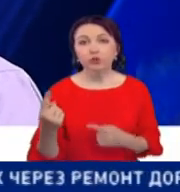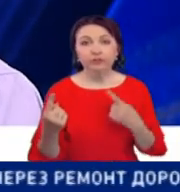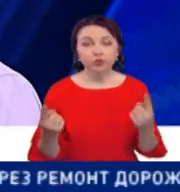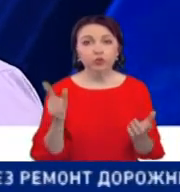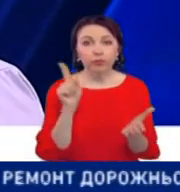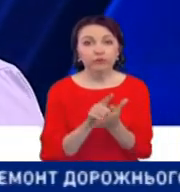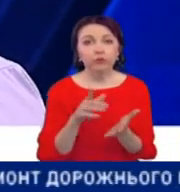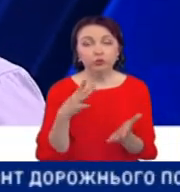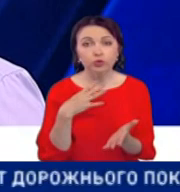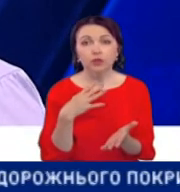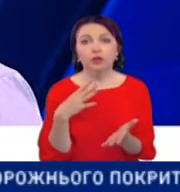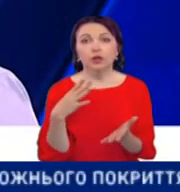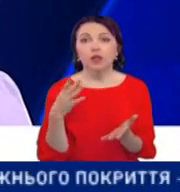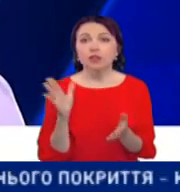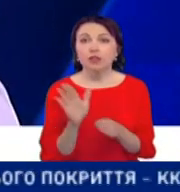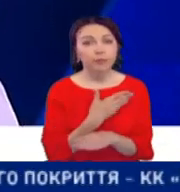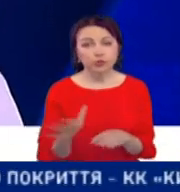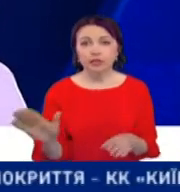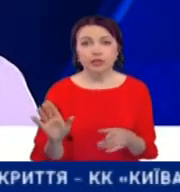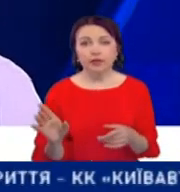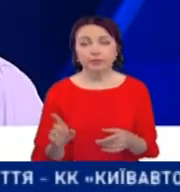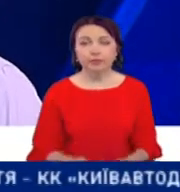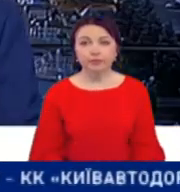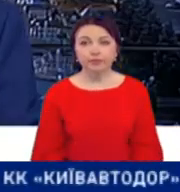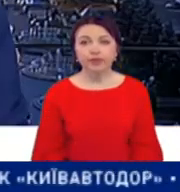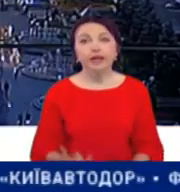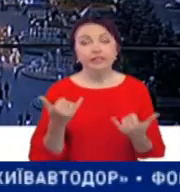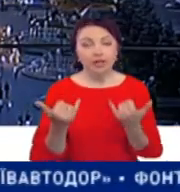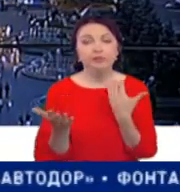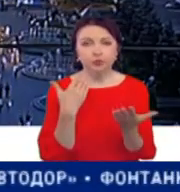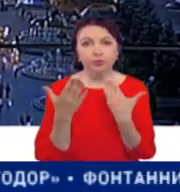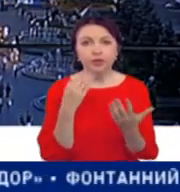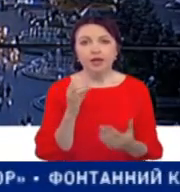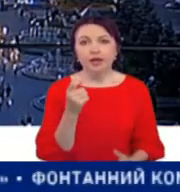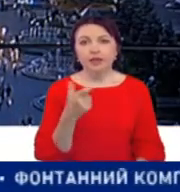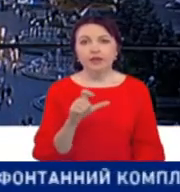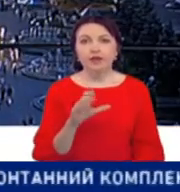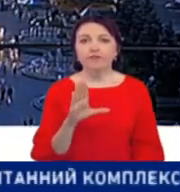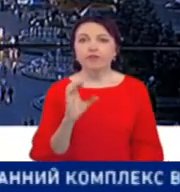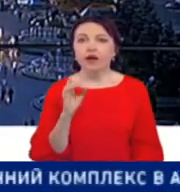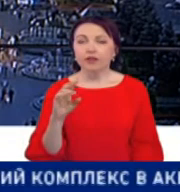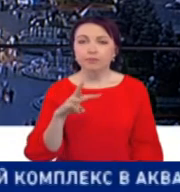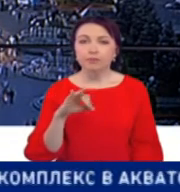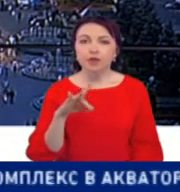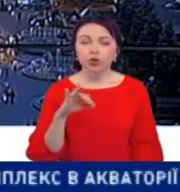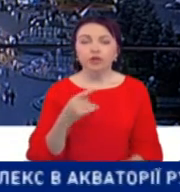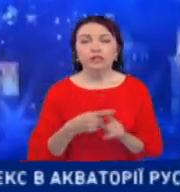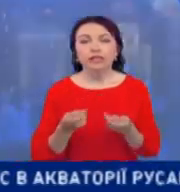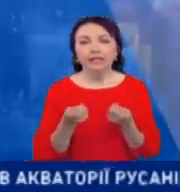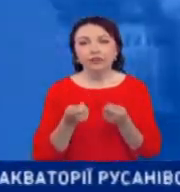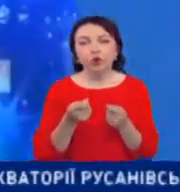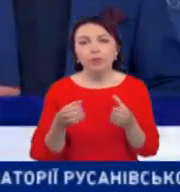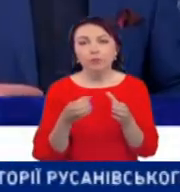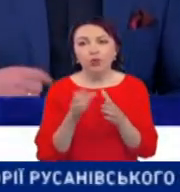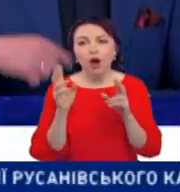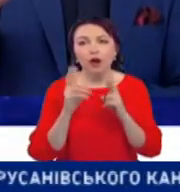повинно бути не невідривне, да, невід'ємне. Зараз ми поспілкуємося з Євгеном Мироненком. Він є керівником бюро аналітики